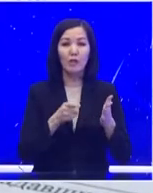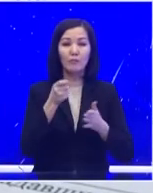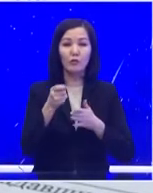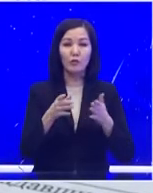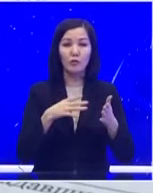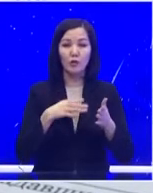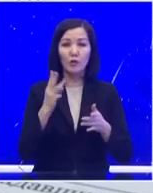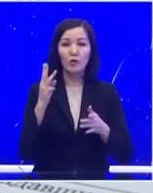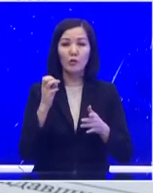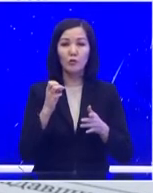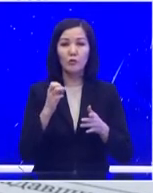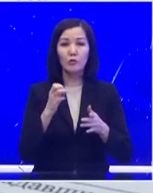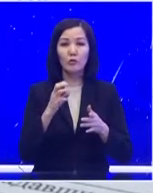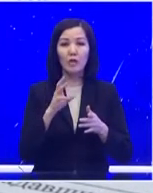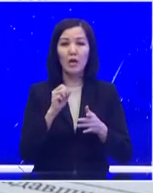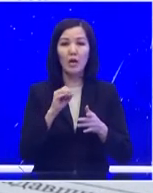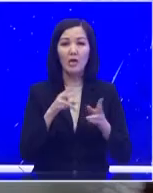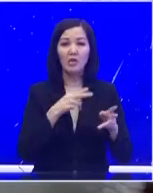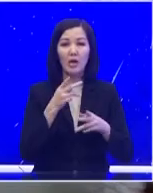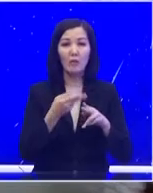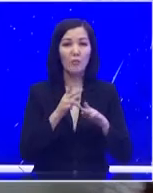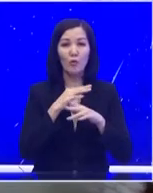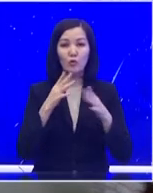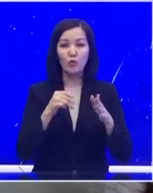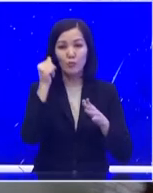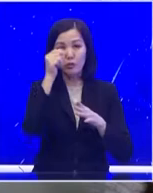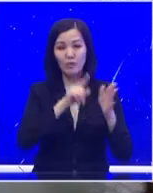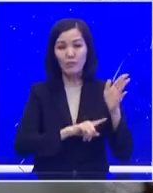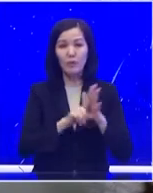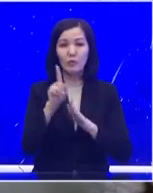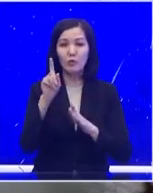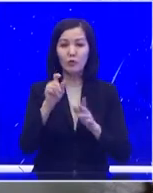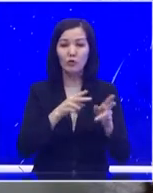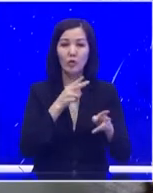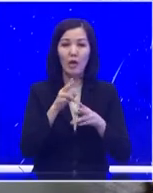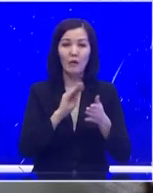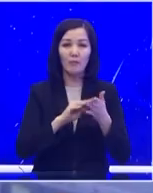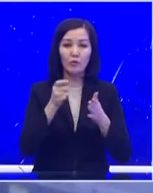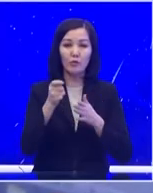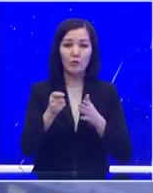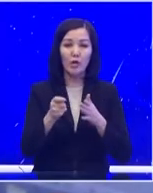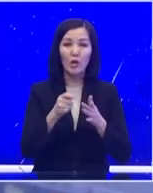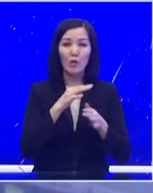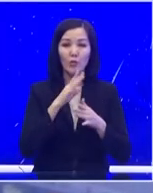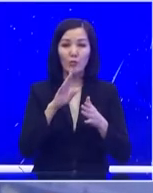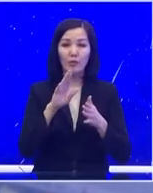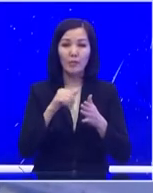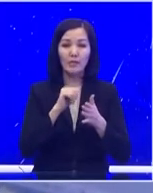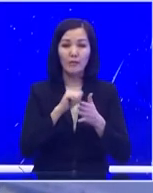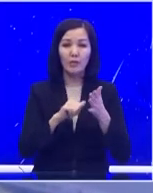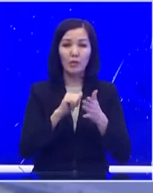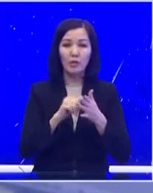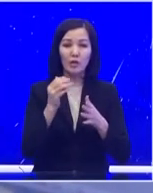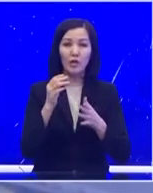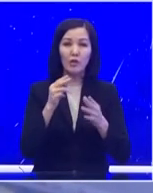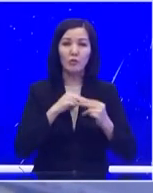салыстырғанда 300 арызға артық. Ал биыл жыл басынан бері басқармаға 100-ге жуық шағым келген. Мамандар оның басты себебі жұмыс беруші